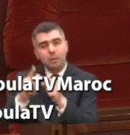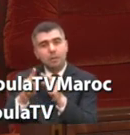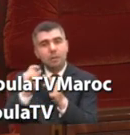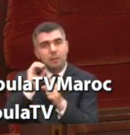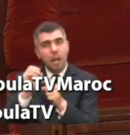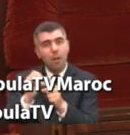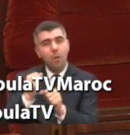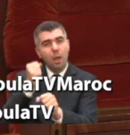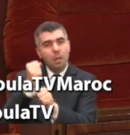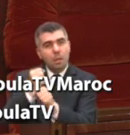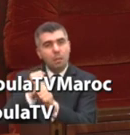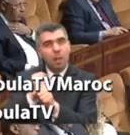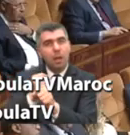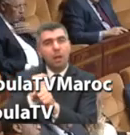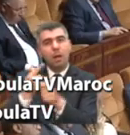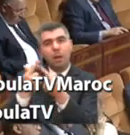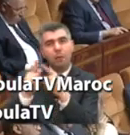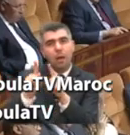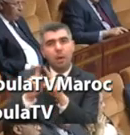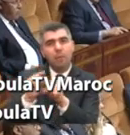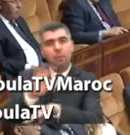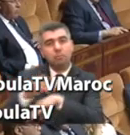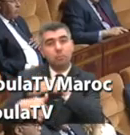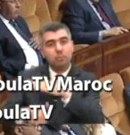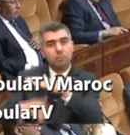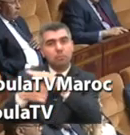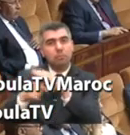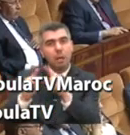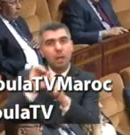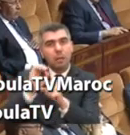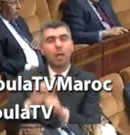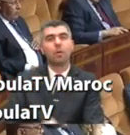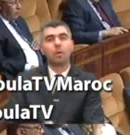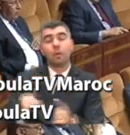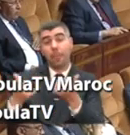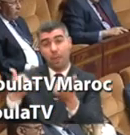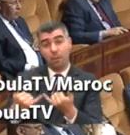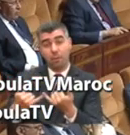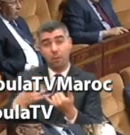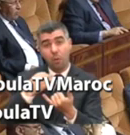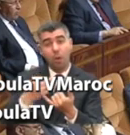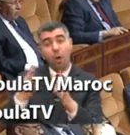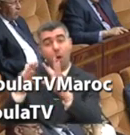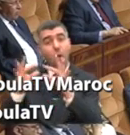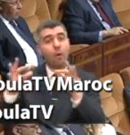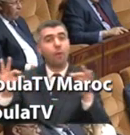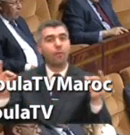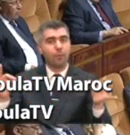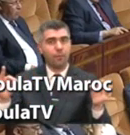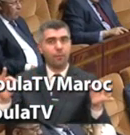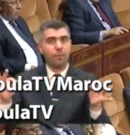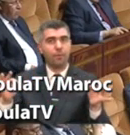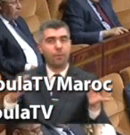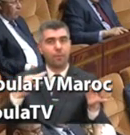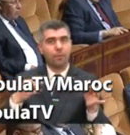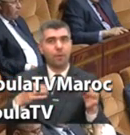تنفيذ توصيات هيئة الإنصاف والمصالحة. الآن دخلنا في معطيات خاصة، لا بأس سوف